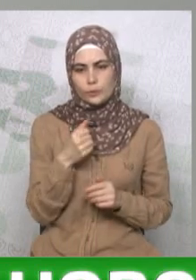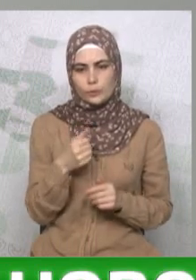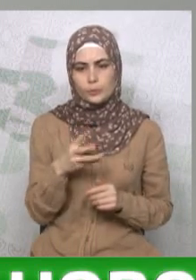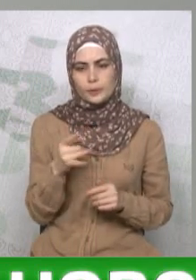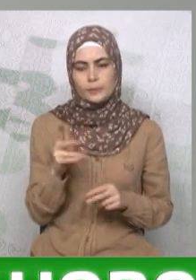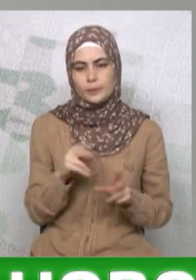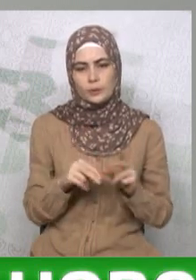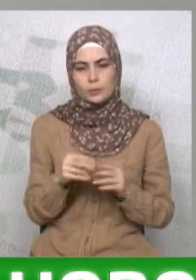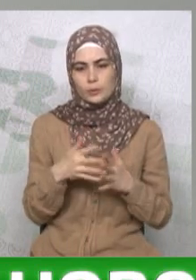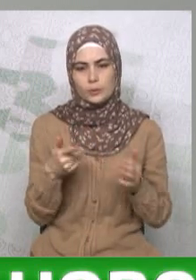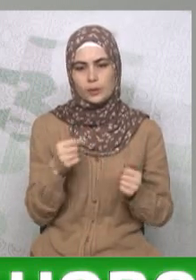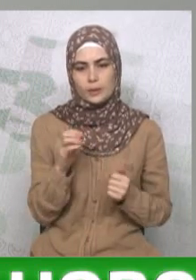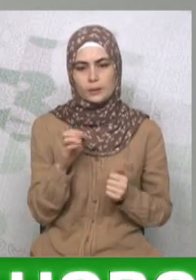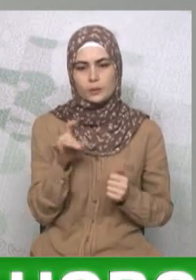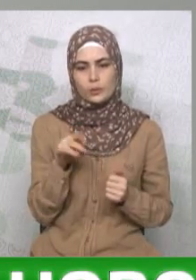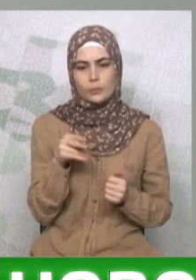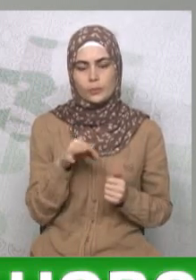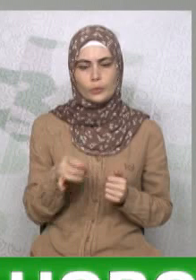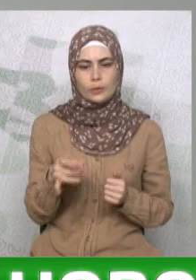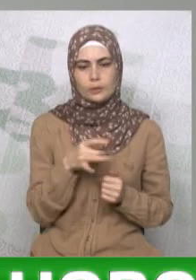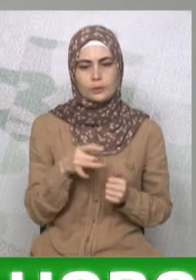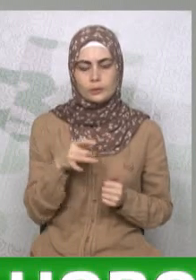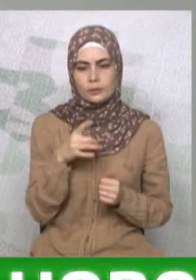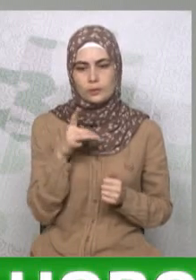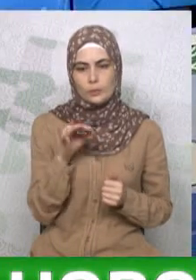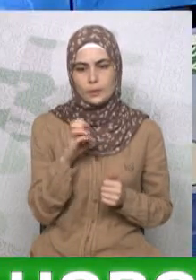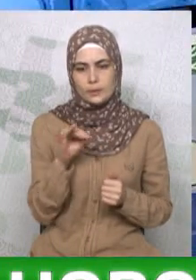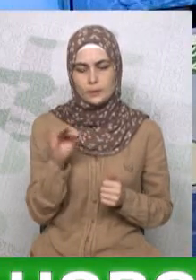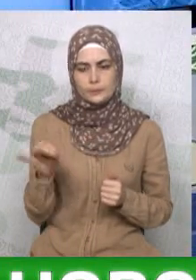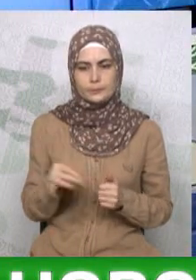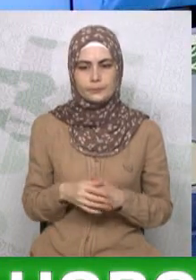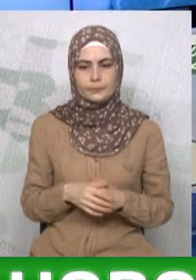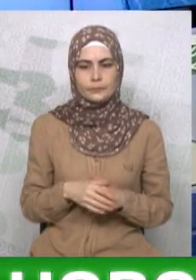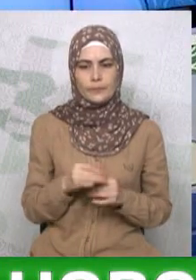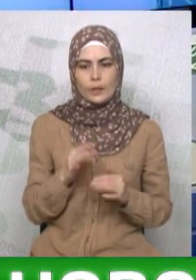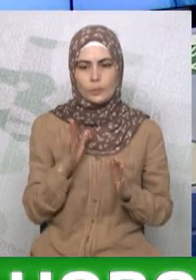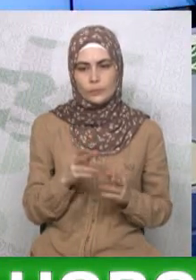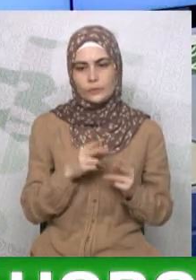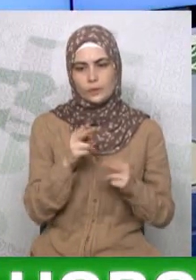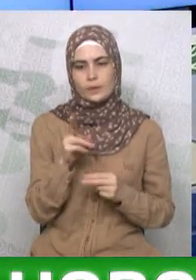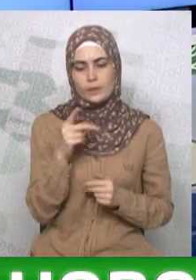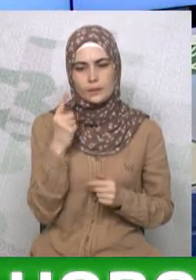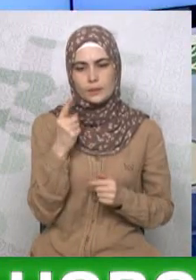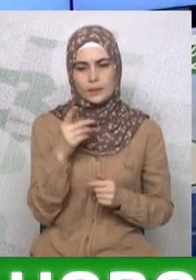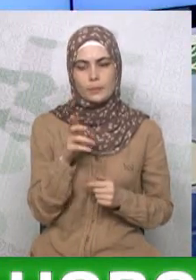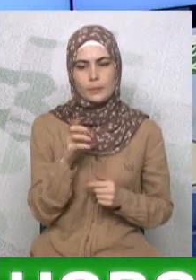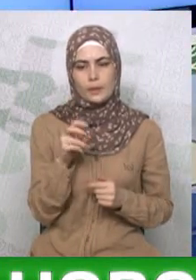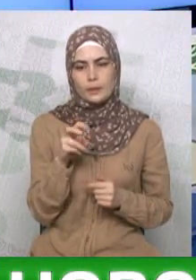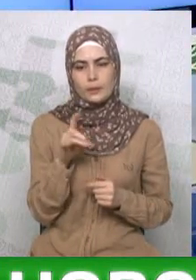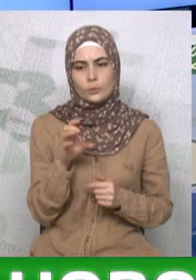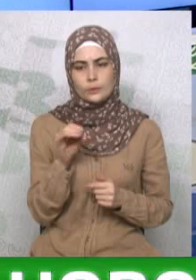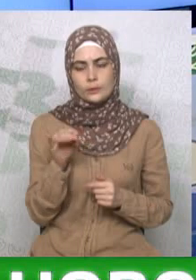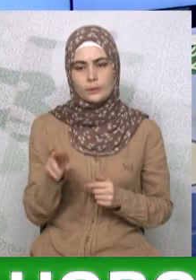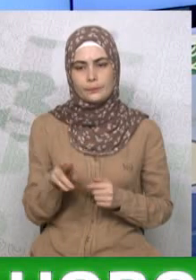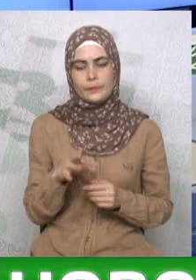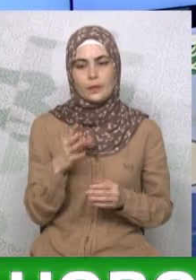на большие гастроли по регионам России. Также будем выезжать, скорее всего, и в Казахстан, в Белоруссию. А также у